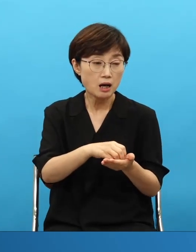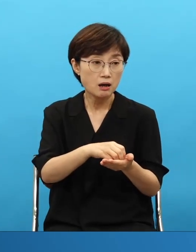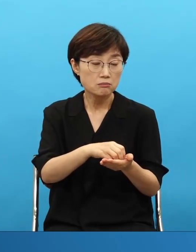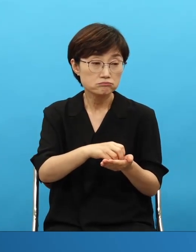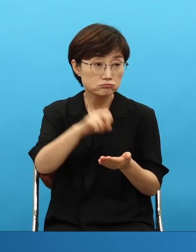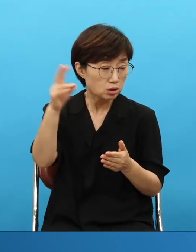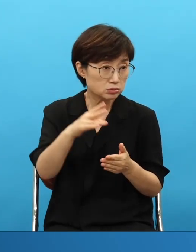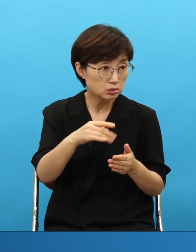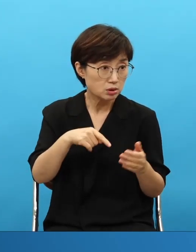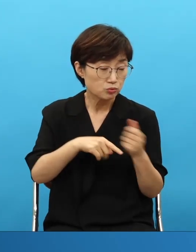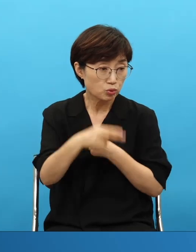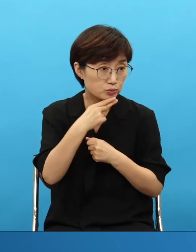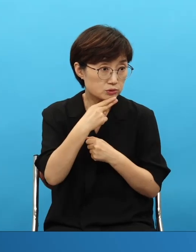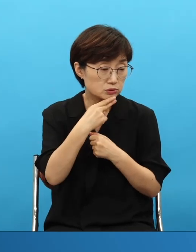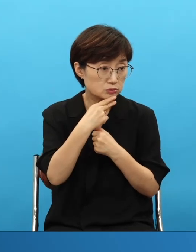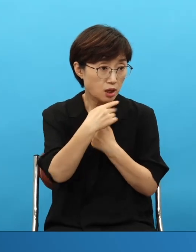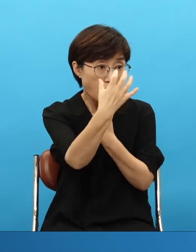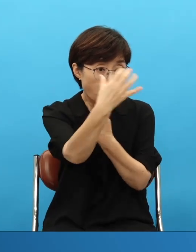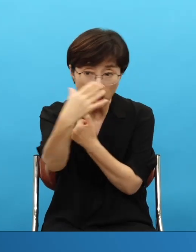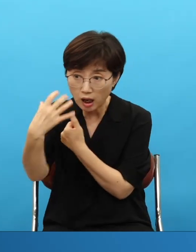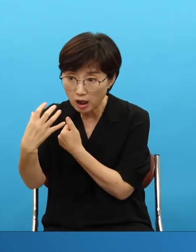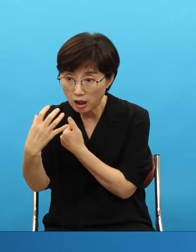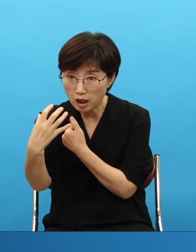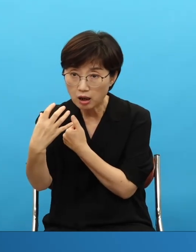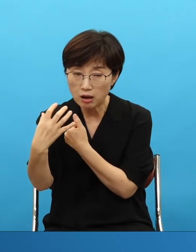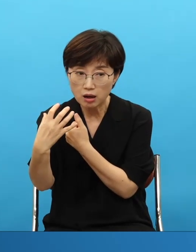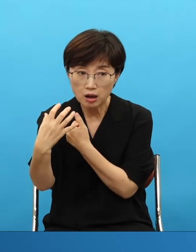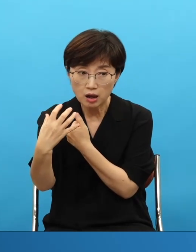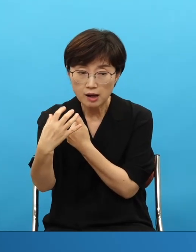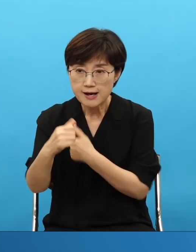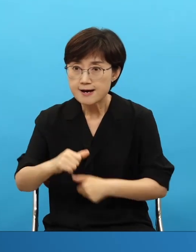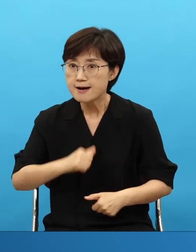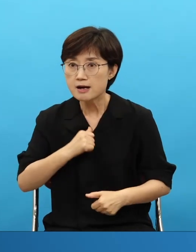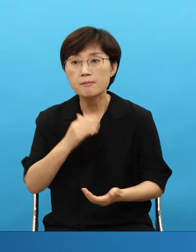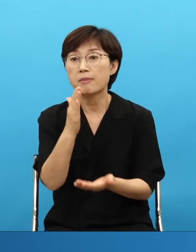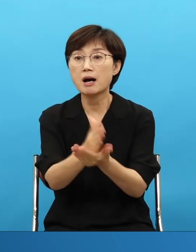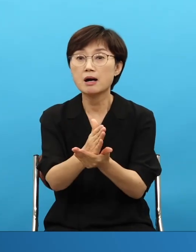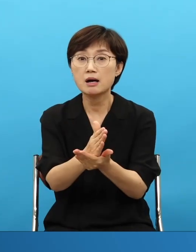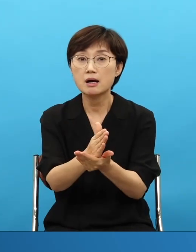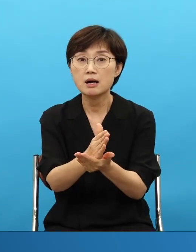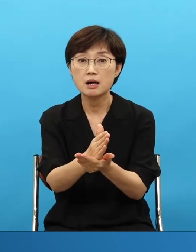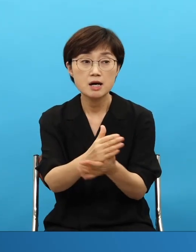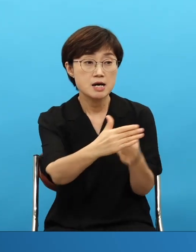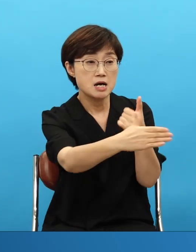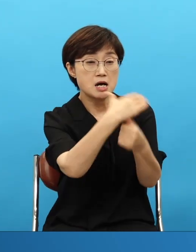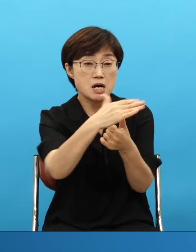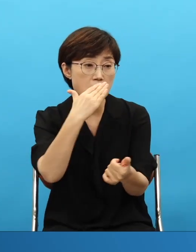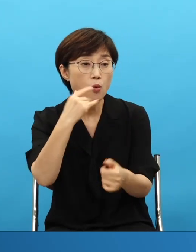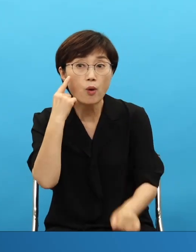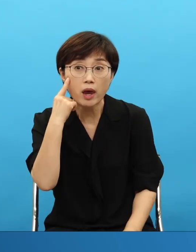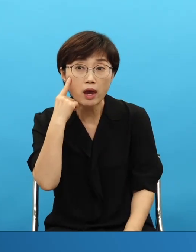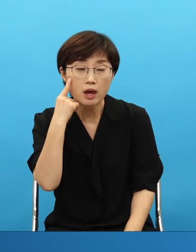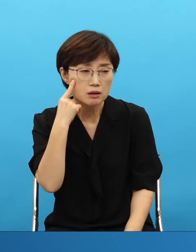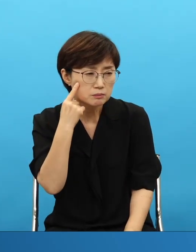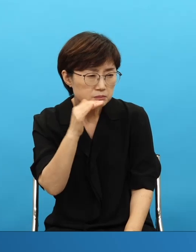렘드要注意到外面的世界有些人会攻击你. 네, 그걸 보고 오해를 하는데 오해하지 마세요. 여러분을 공격하는 그 사람이 가장 상처 많은